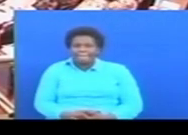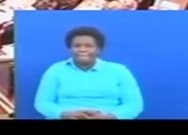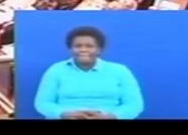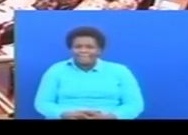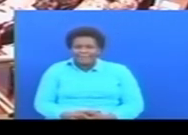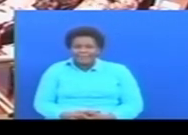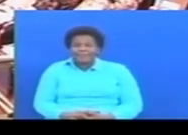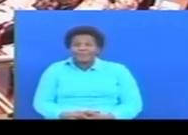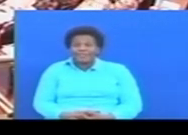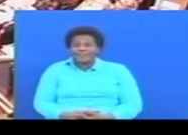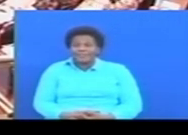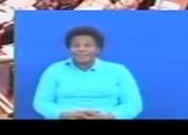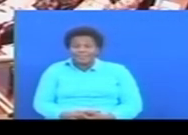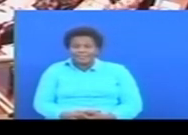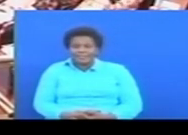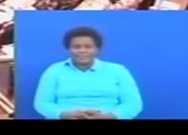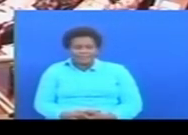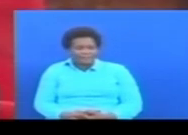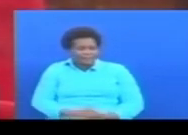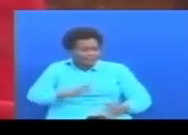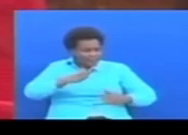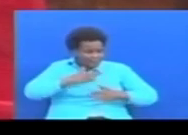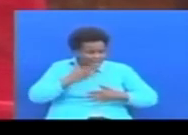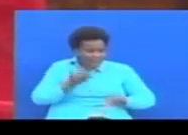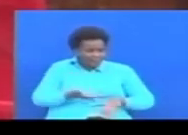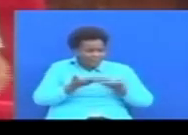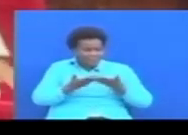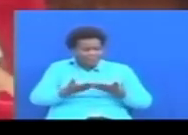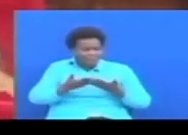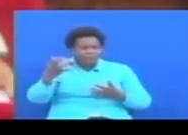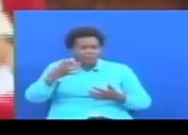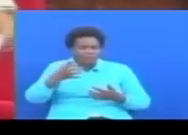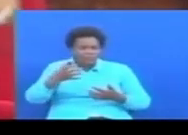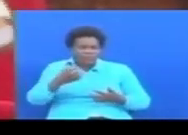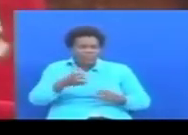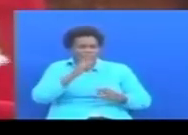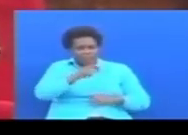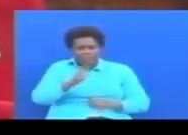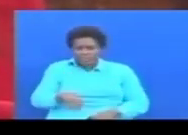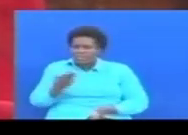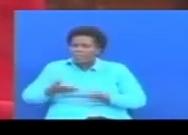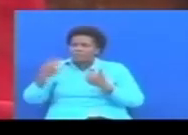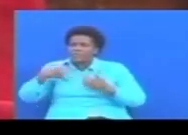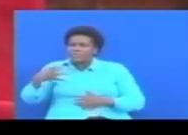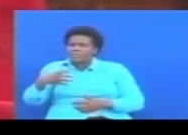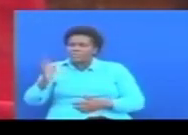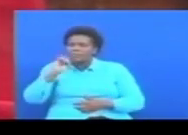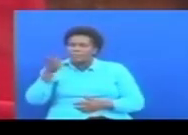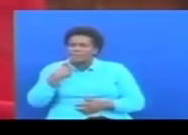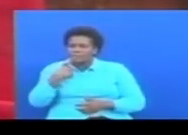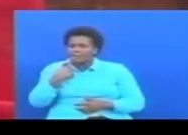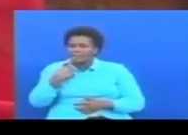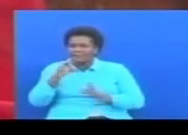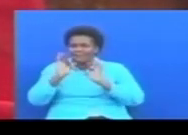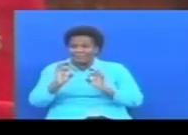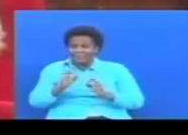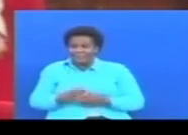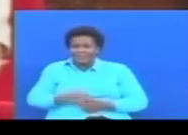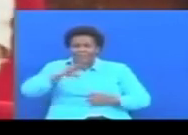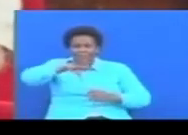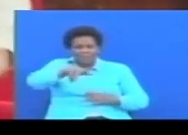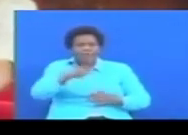nashukuru naibu waziri amejibu maneno mazuri. Katika mkoa nimepata gari, lakini mimi